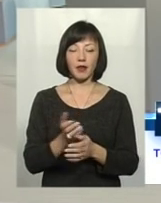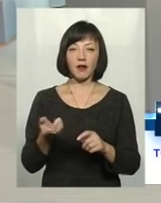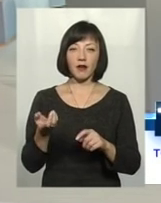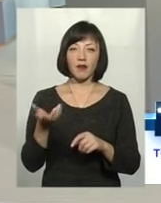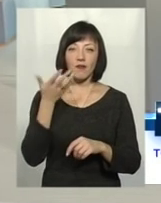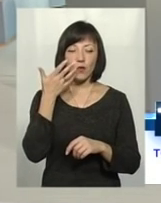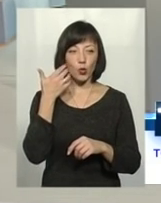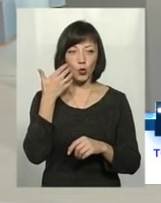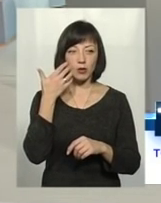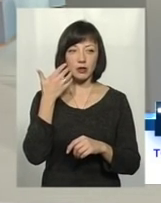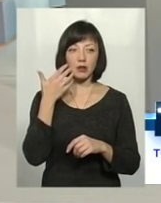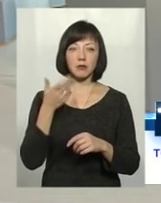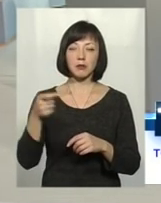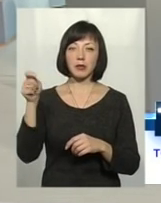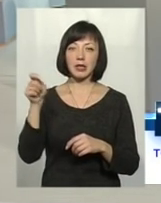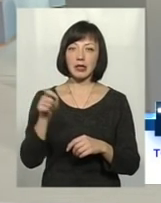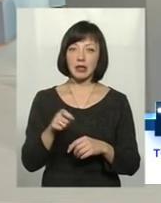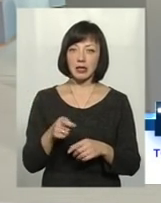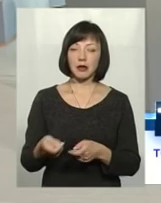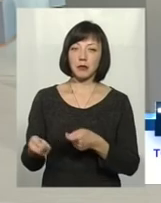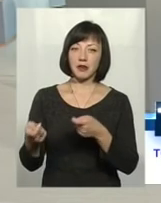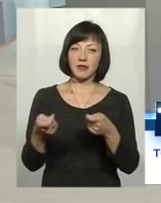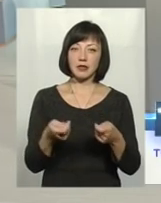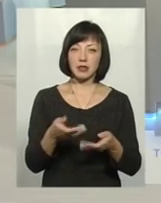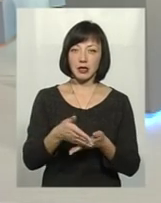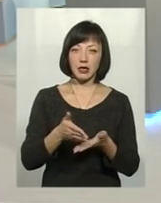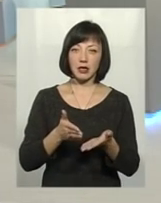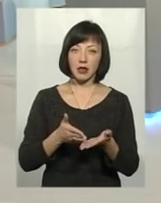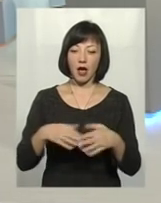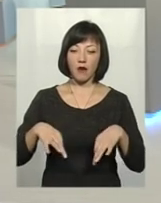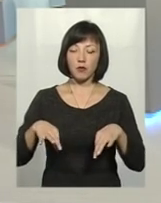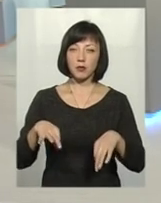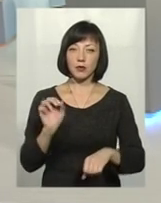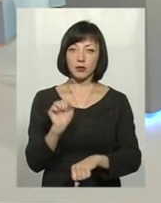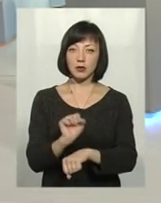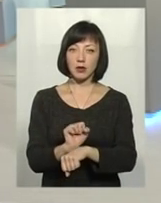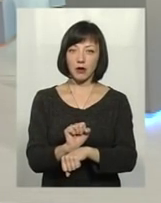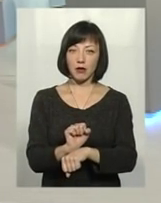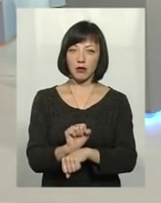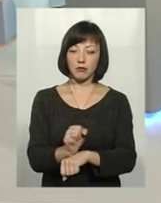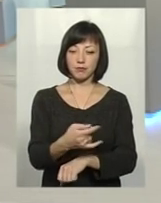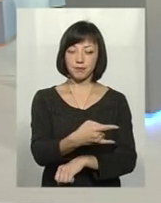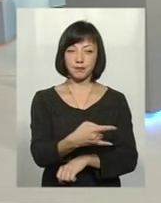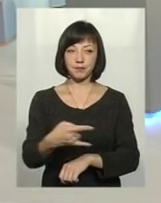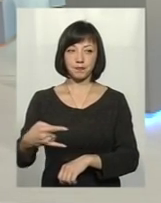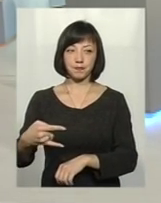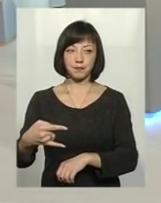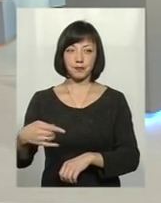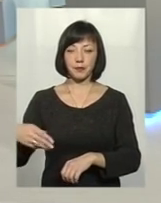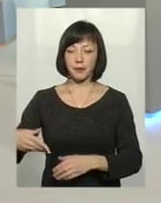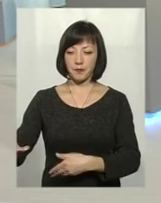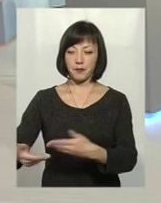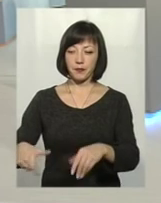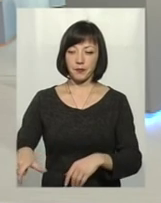фрукти, приїхали, привезли хліб, автомобіль став, перегородив тротуар,